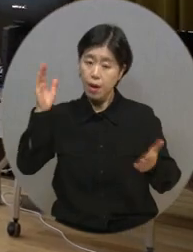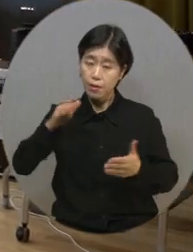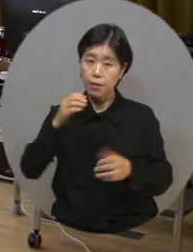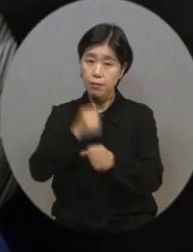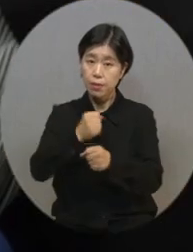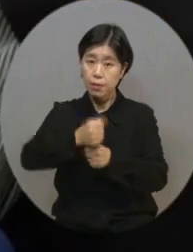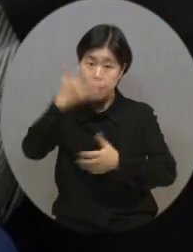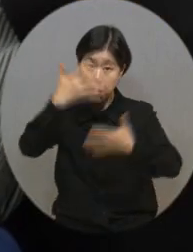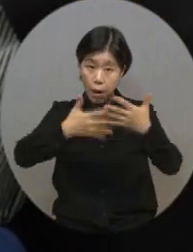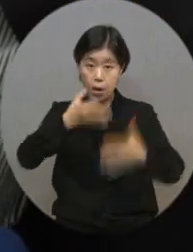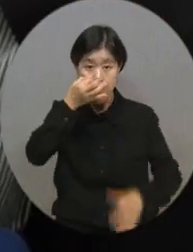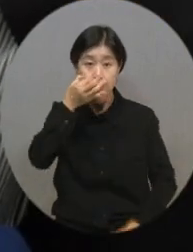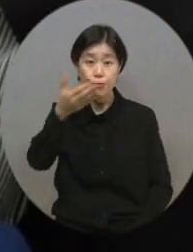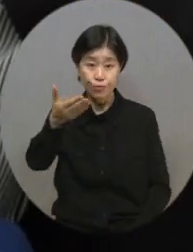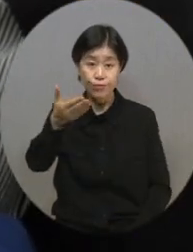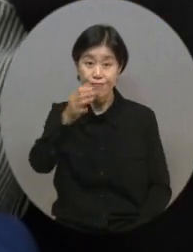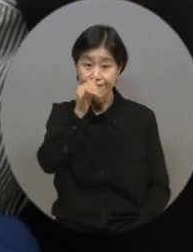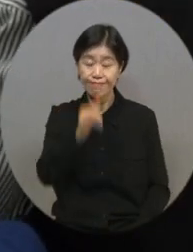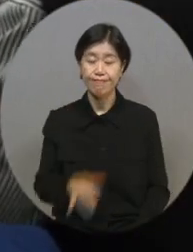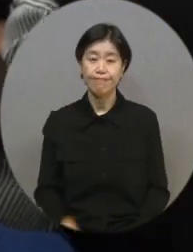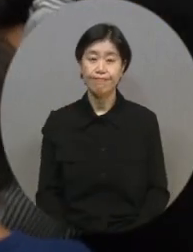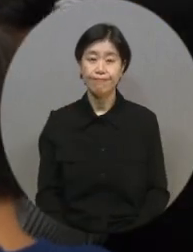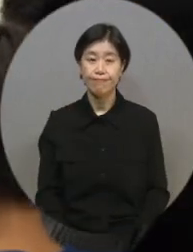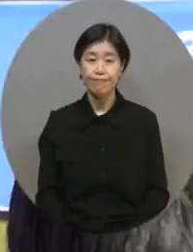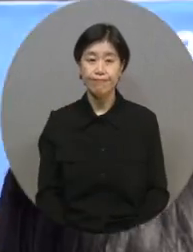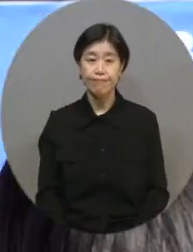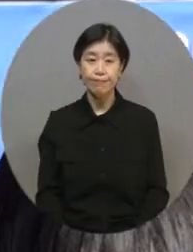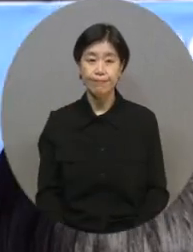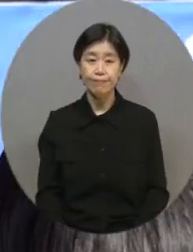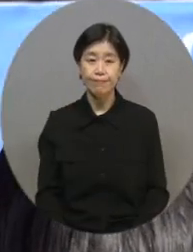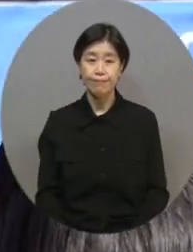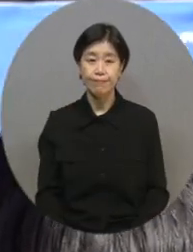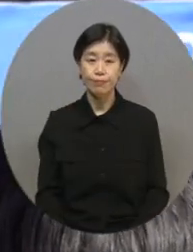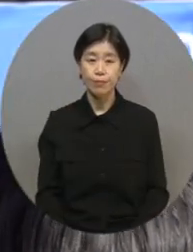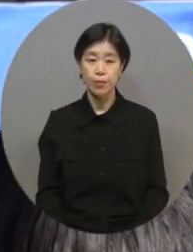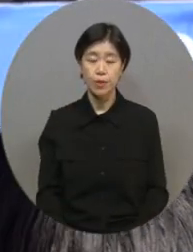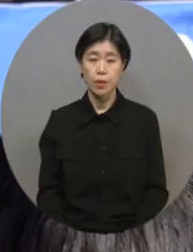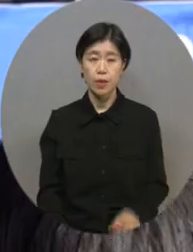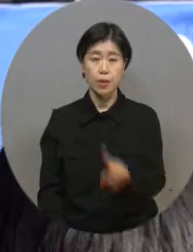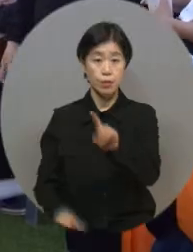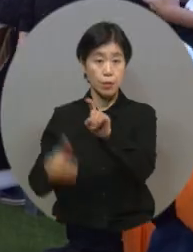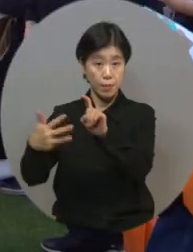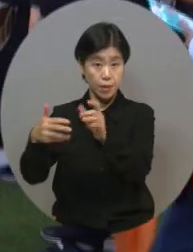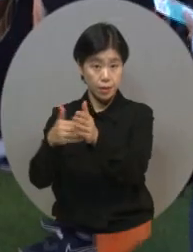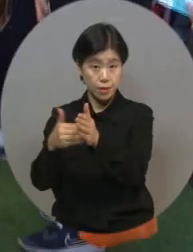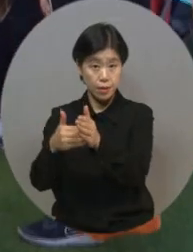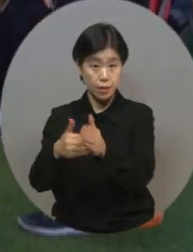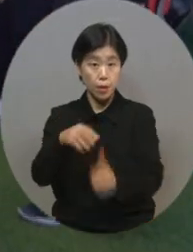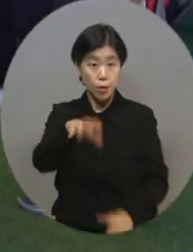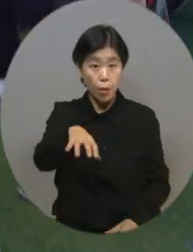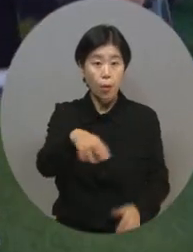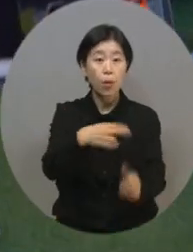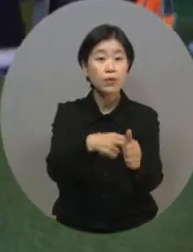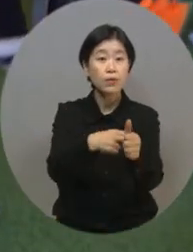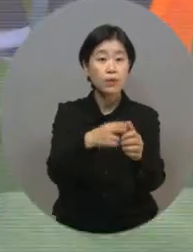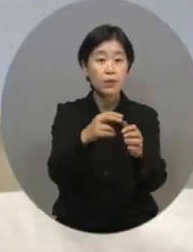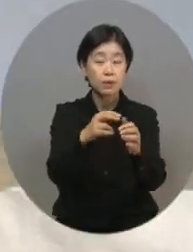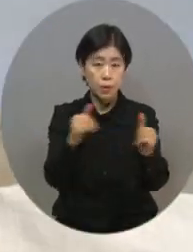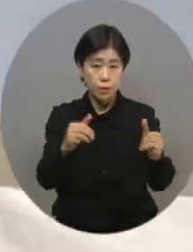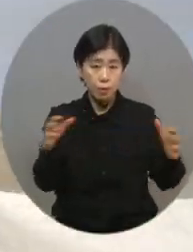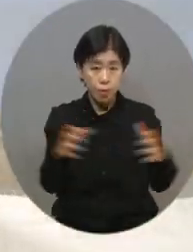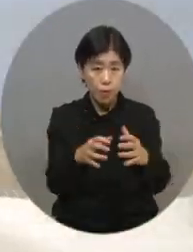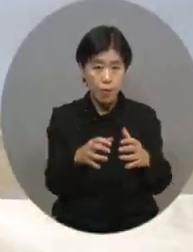프로그램이 지역 학생들의 큰 관심 속에서 진행됐습니다. 오는 8일까지는 지역교원들의 교육과정 기반 수업